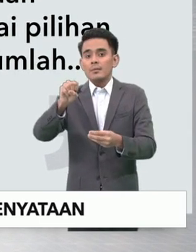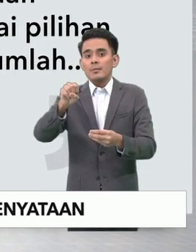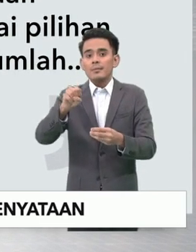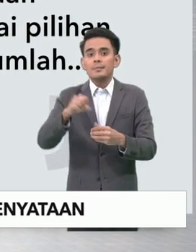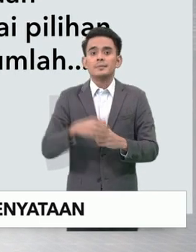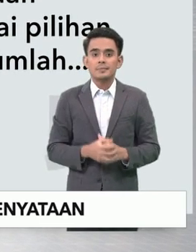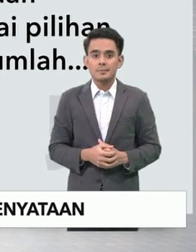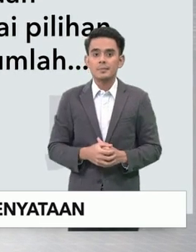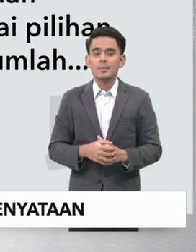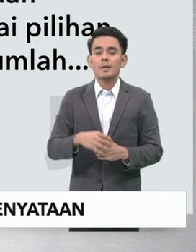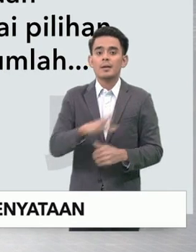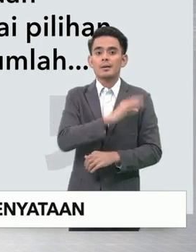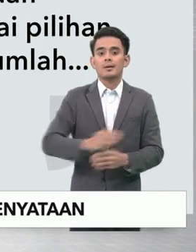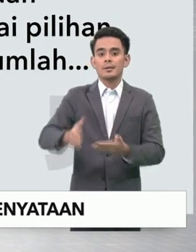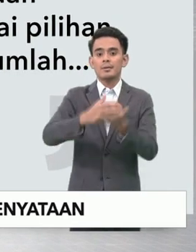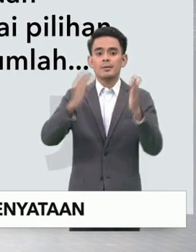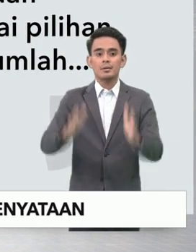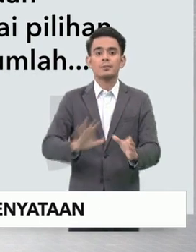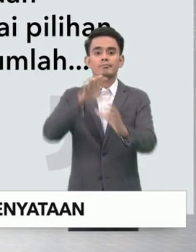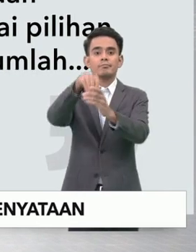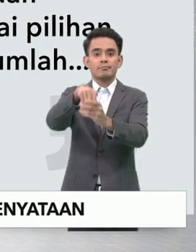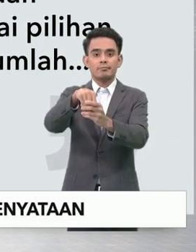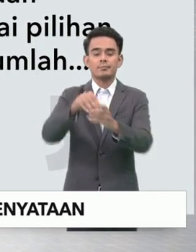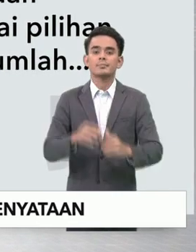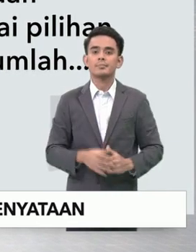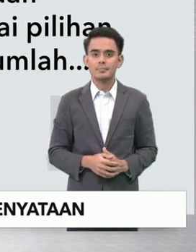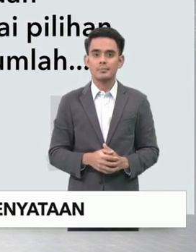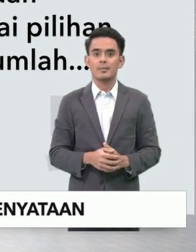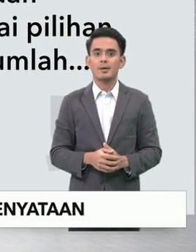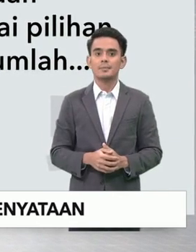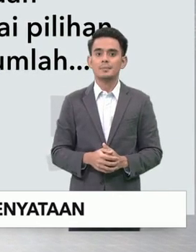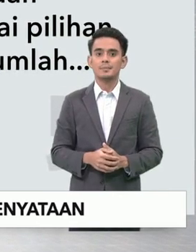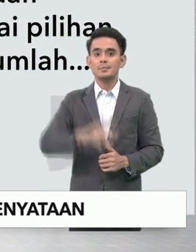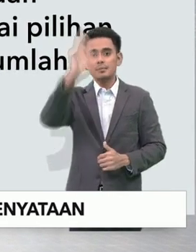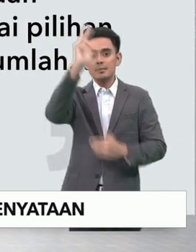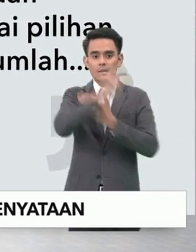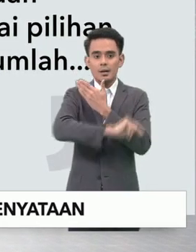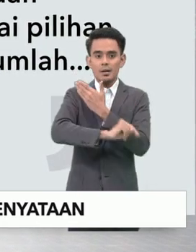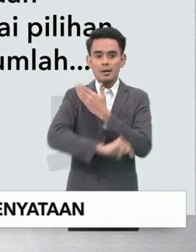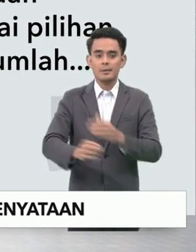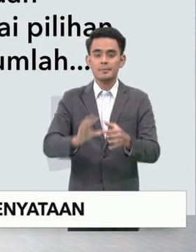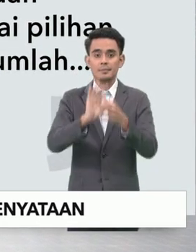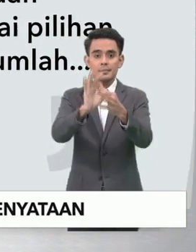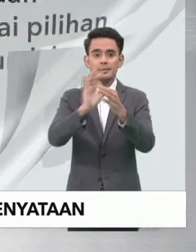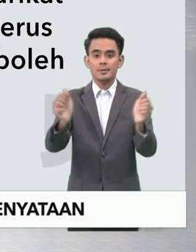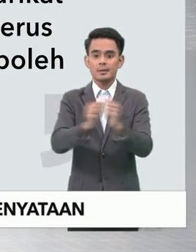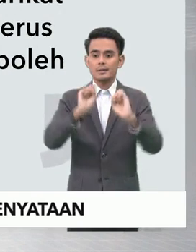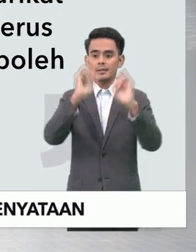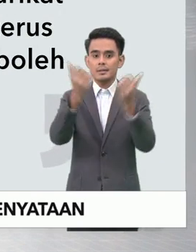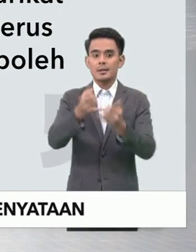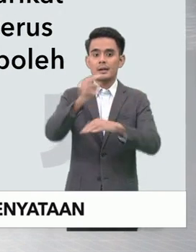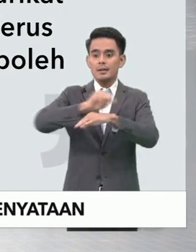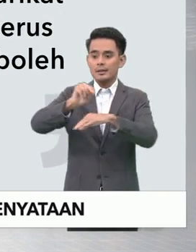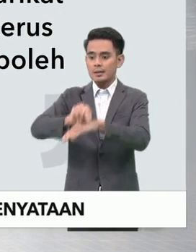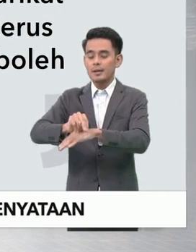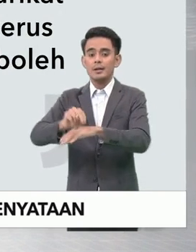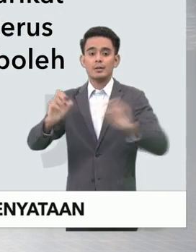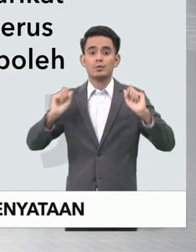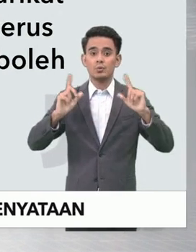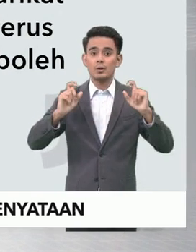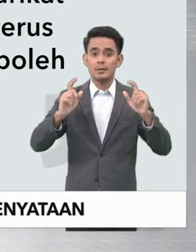faedahnya dan juga pihak-pihak yang akan terlibat. Beliau sebaliknya menggesa kerajaan negeri bekerjasama dengan syarikat penerbangan nasional dan swasta sedia